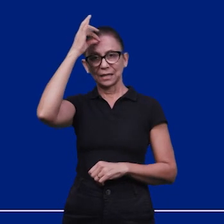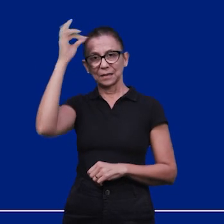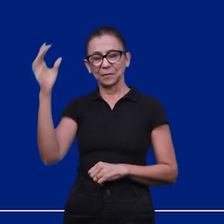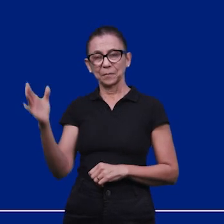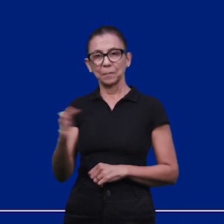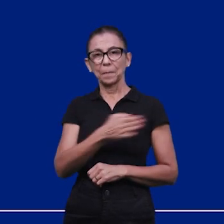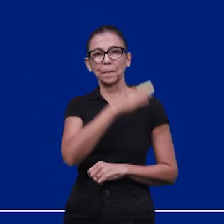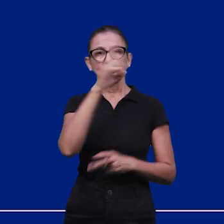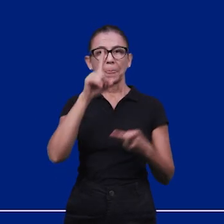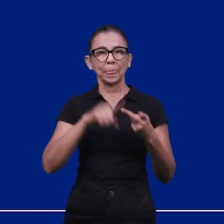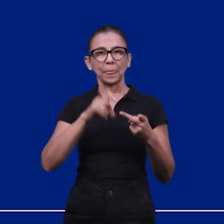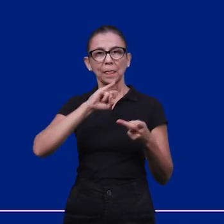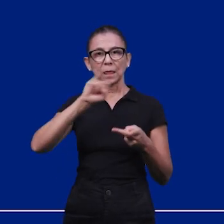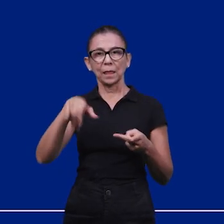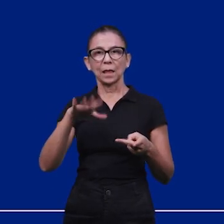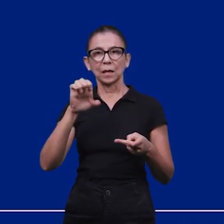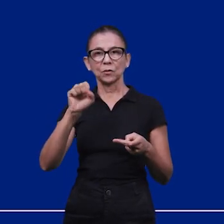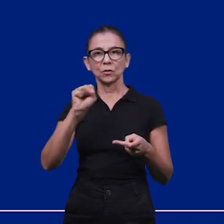Barbara Santos.